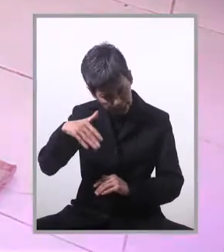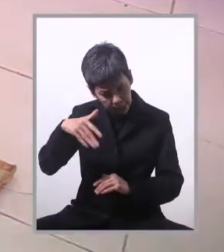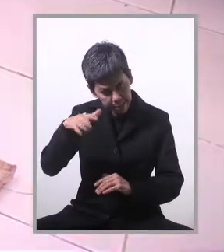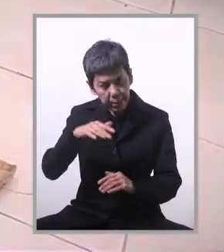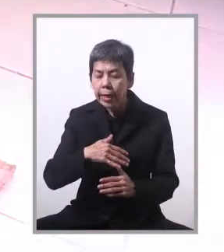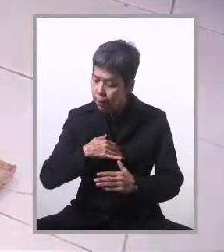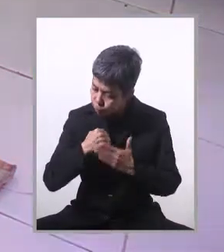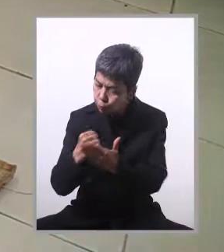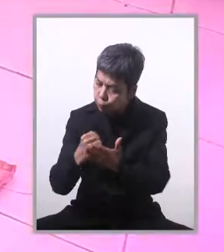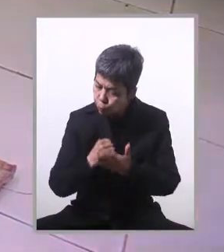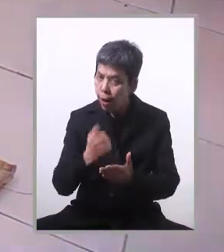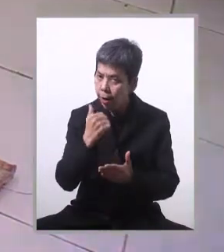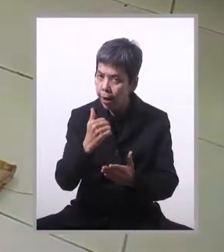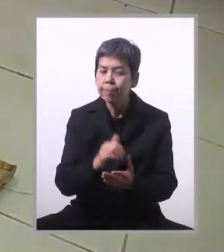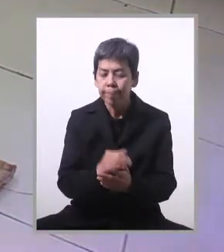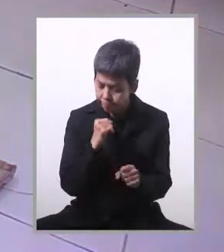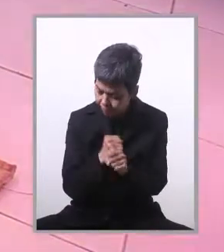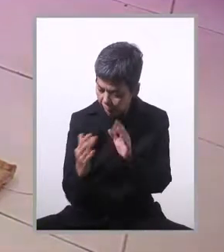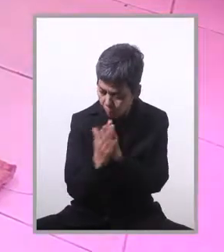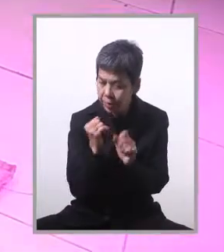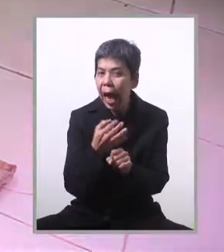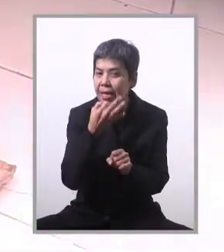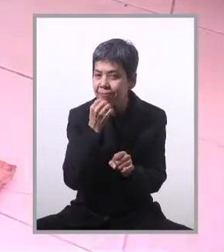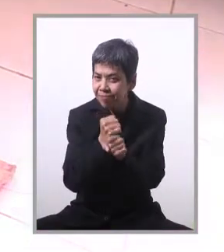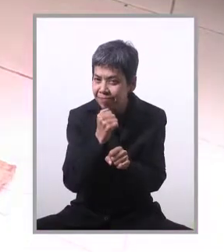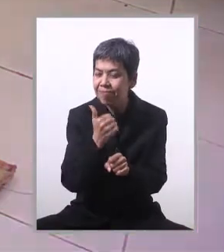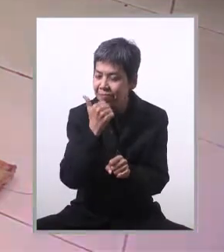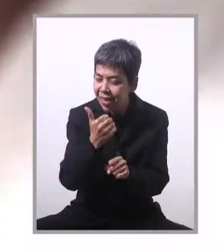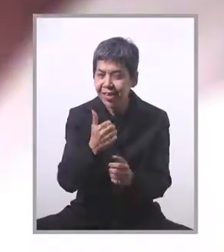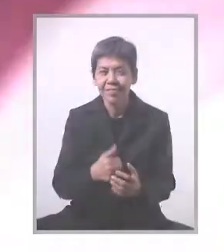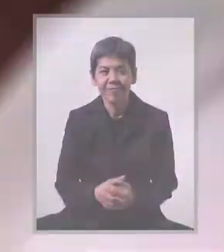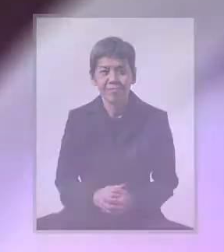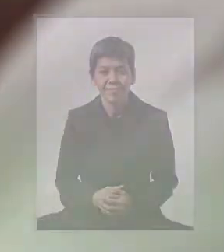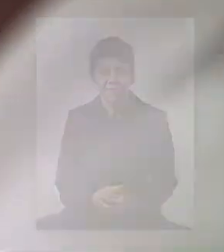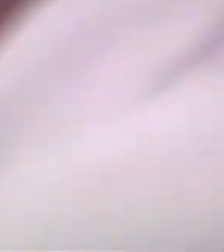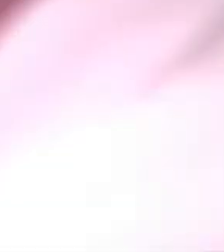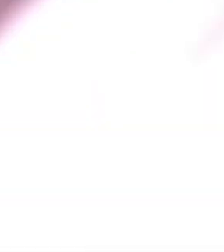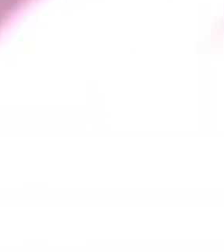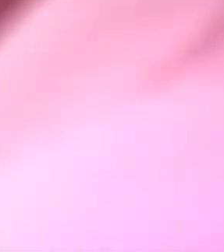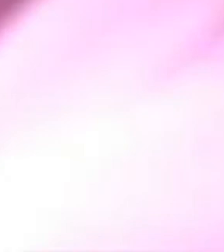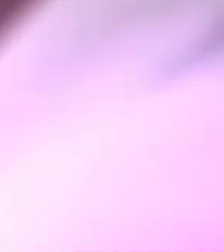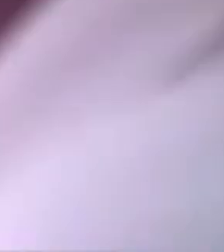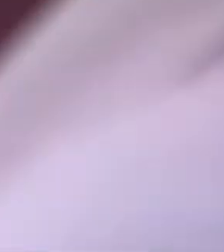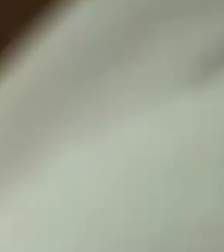อกให้เอามาเถอะอะไรเงี้ยช่วยเหลือกันอะไรเงี้ยให้เขาทํางานได้มีอาชีพได้มีเงินใช้